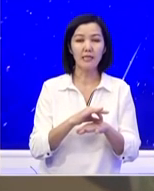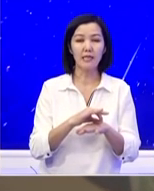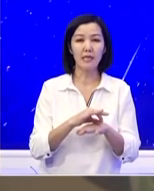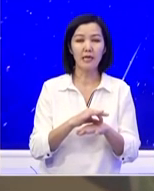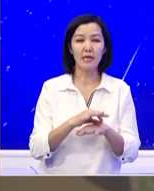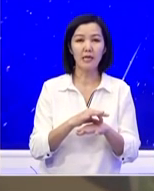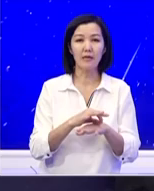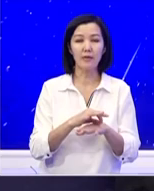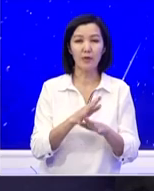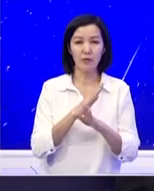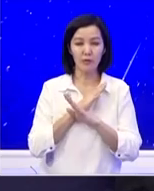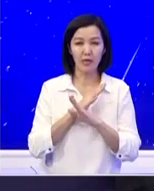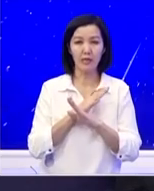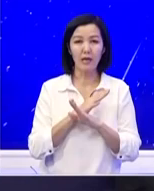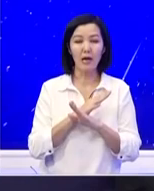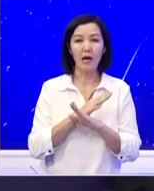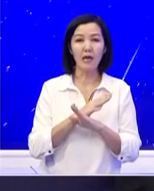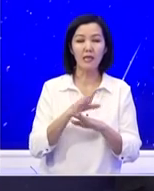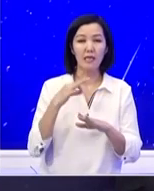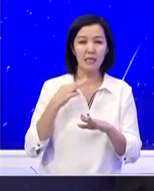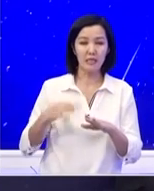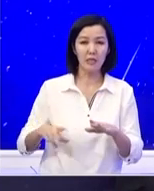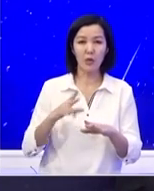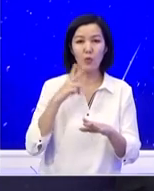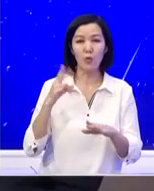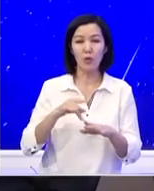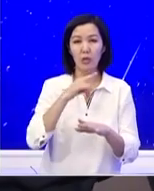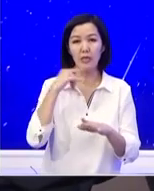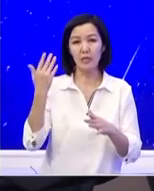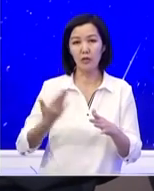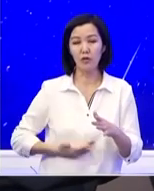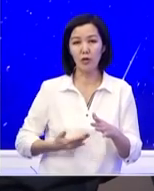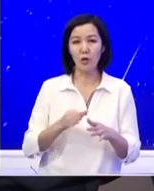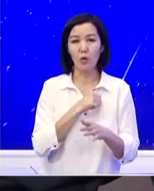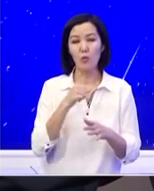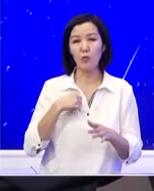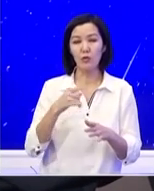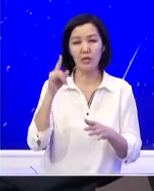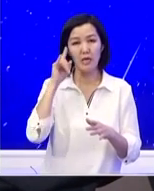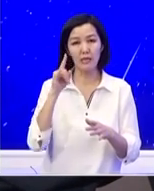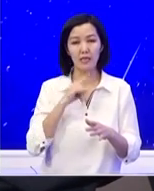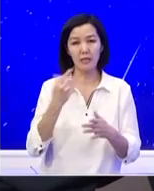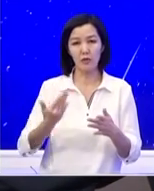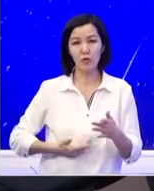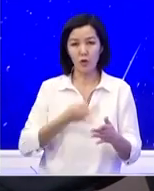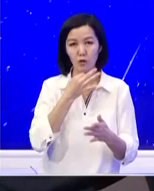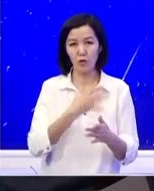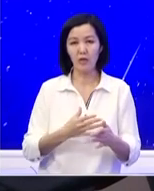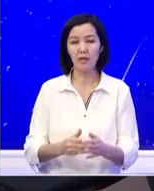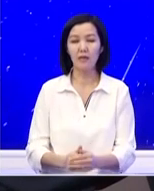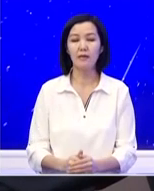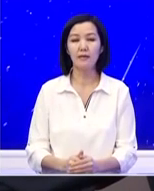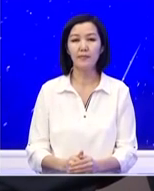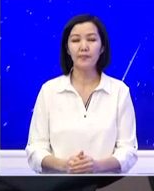жырақта, Ресей жерінде. Десе де ардагердің Қазақстаннан кеткісі жоқ. Это вторая родина